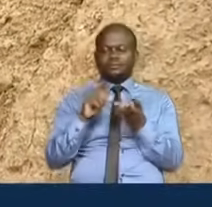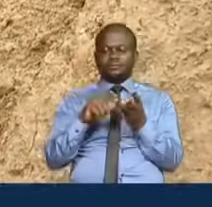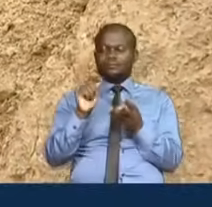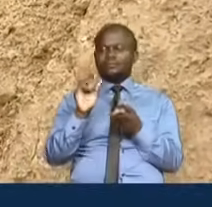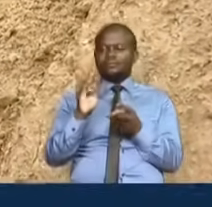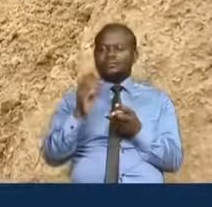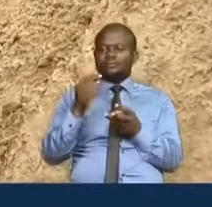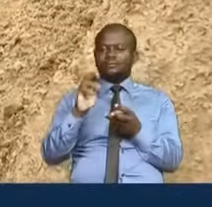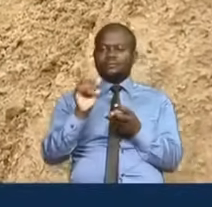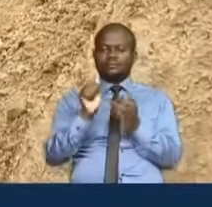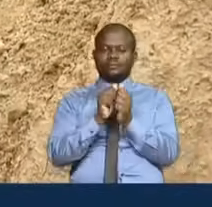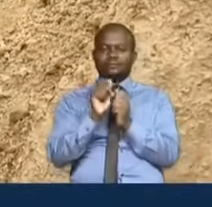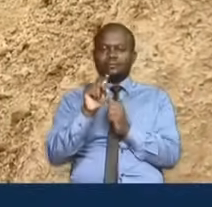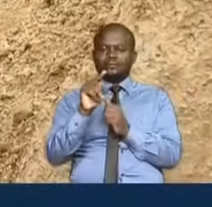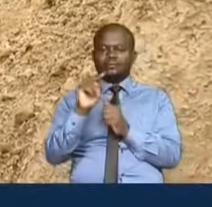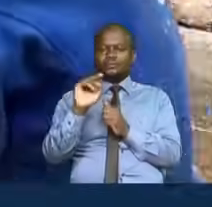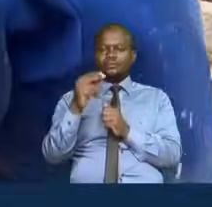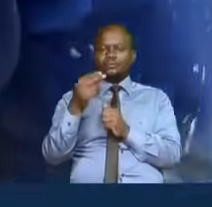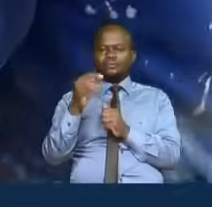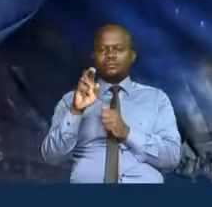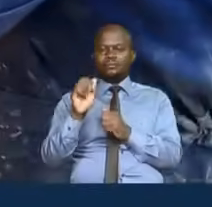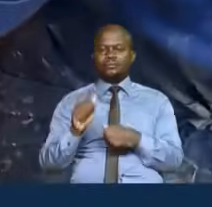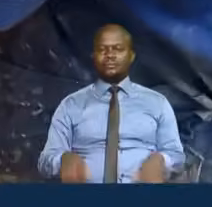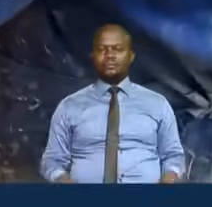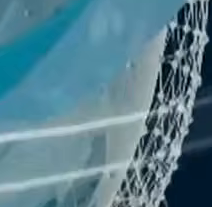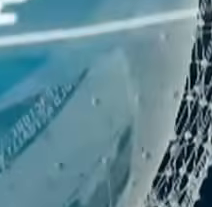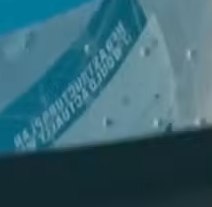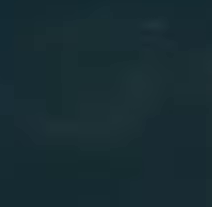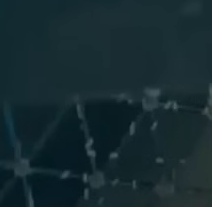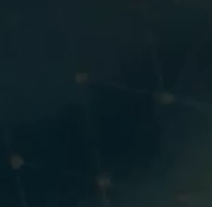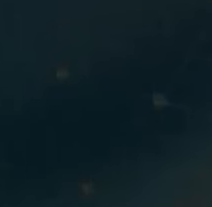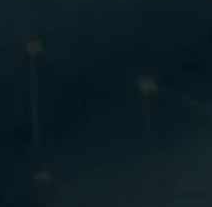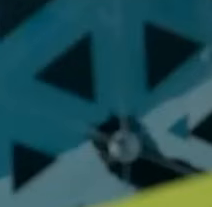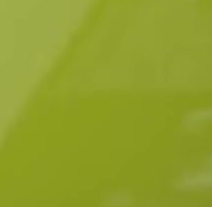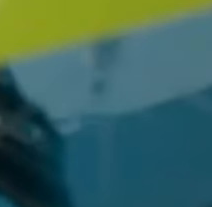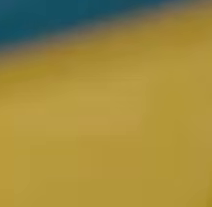Kinihira Kwizera John Patrick mu karere ka Ruhango